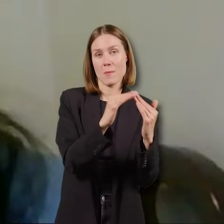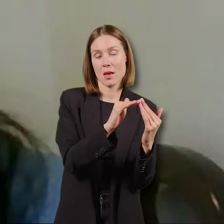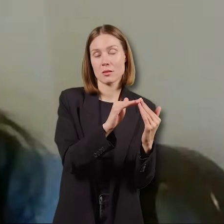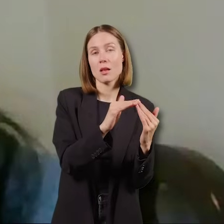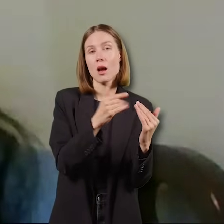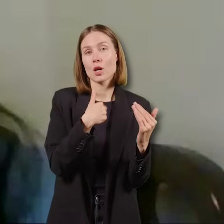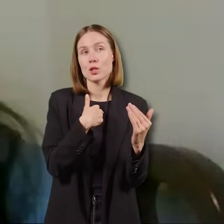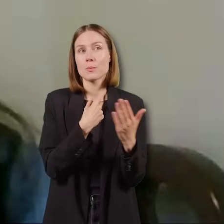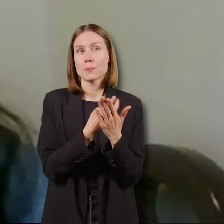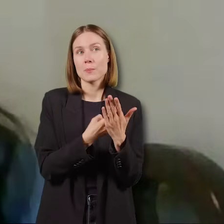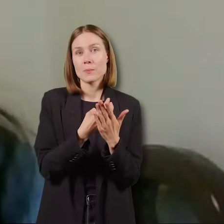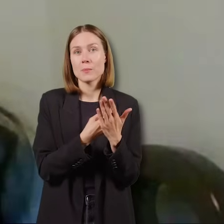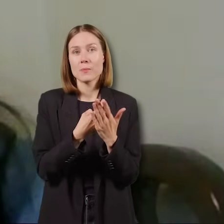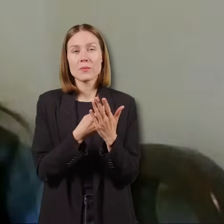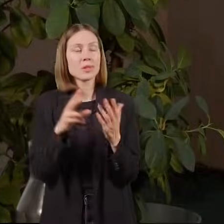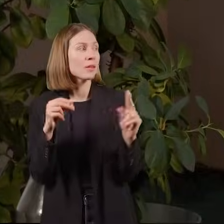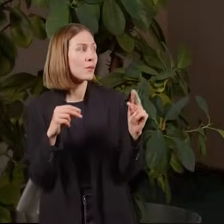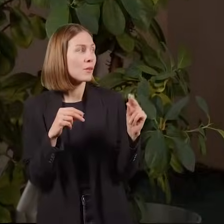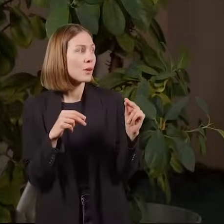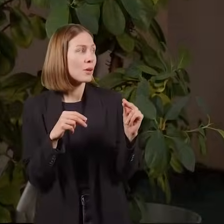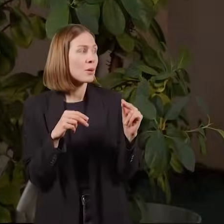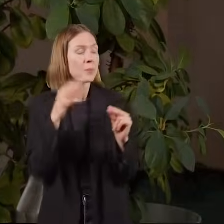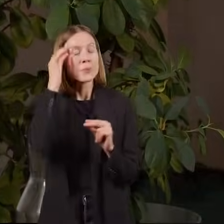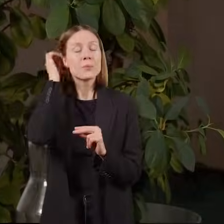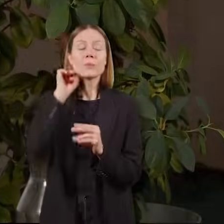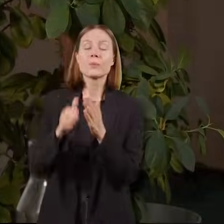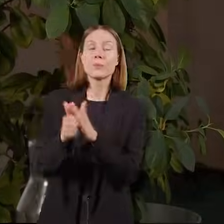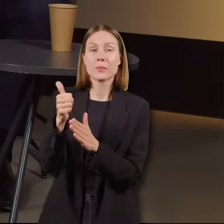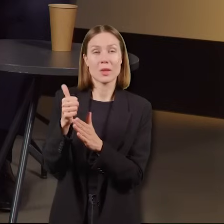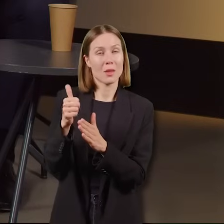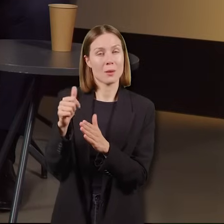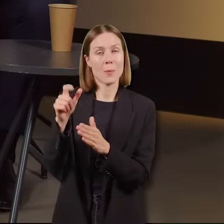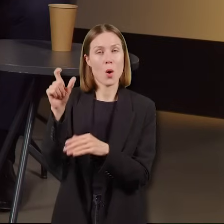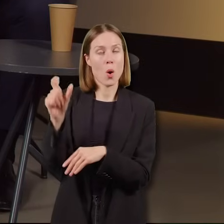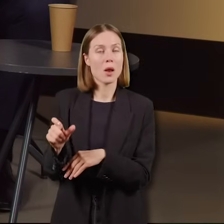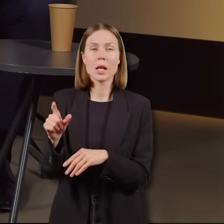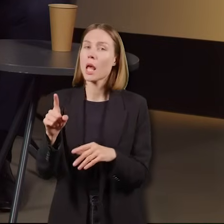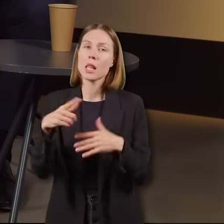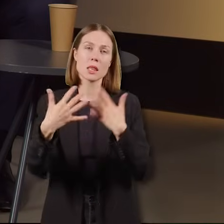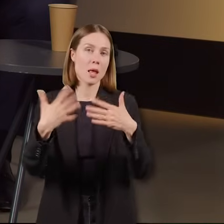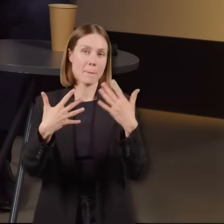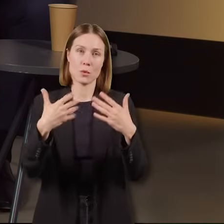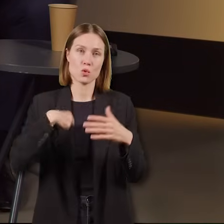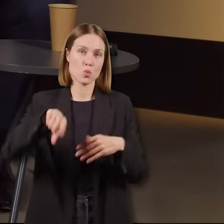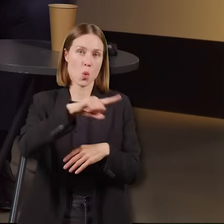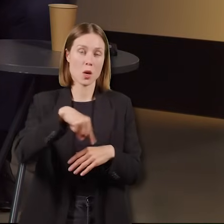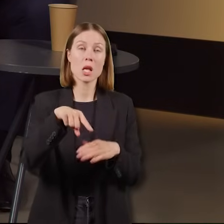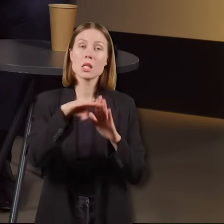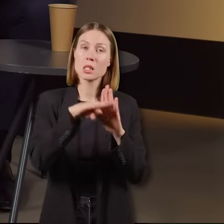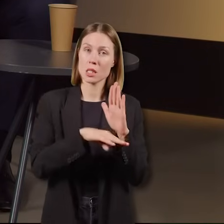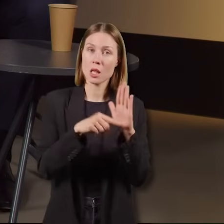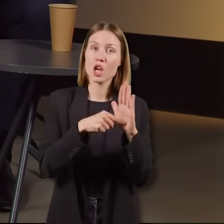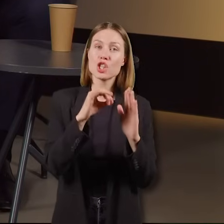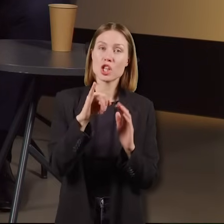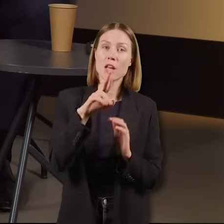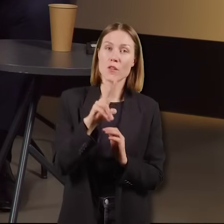aš labai pergvenu. Jūs neklaidinkit, gerbimo kolegė, neklaidinkit mūsų rinkėjai. Iš tikrųjų, tie 9 įstatymo projektai ne